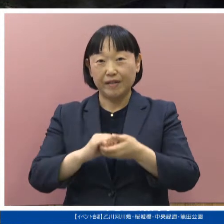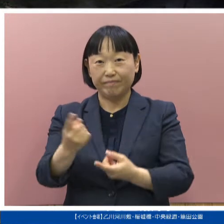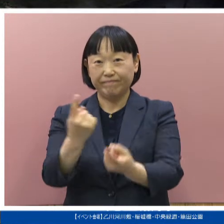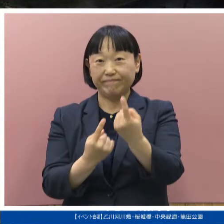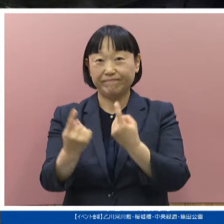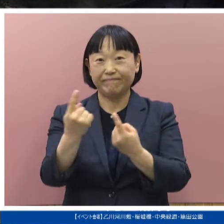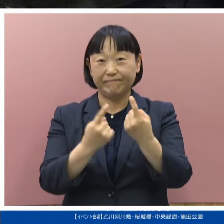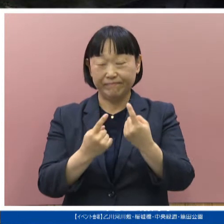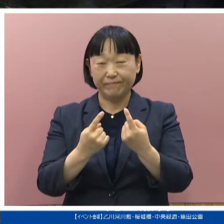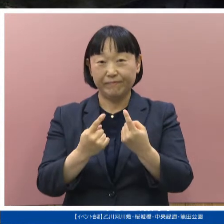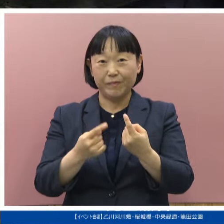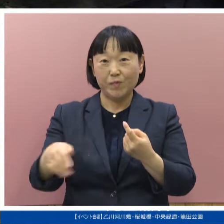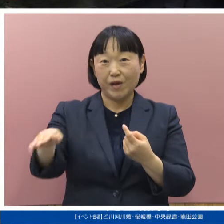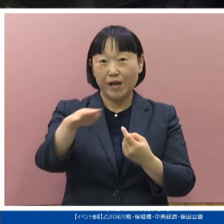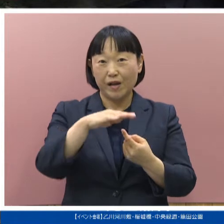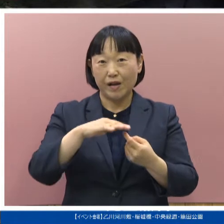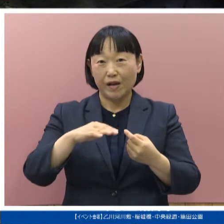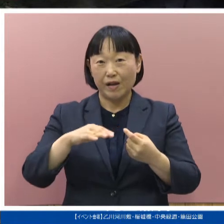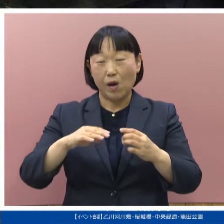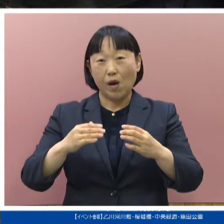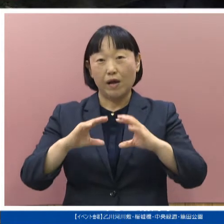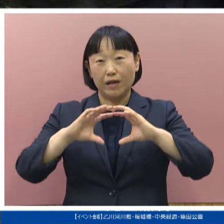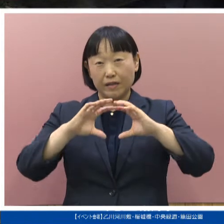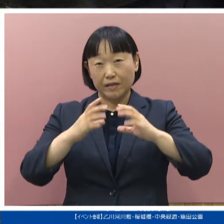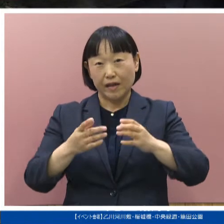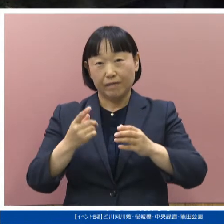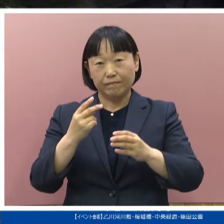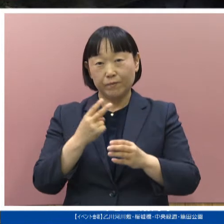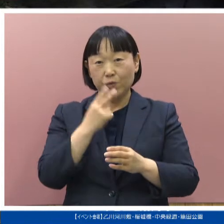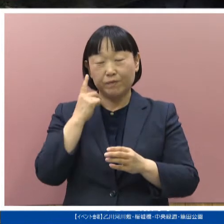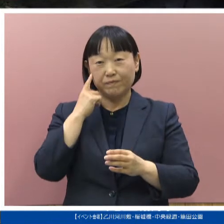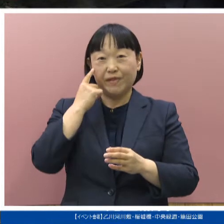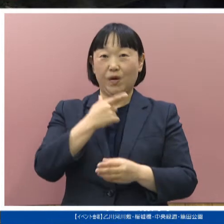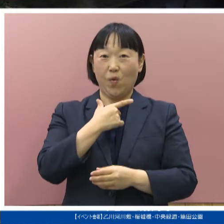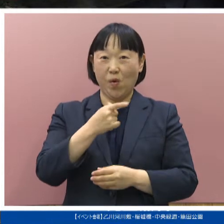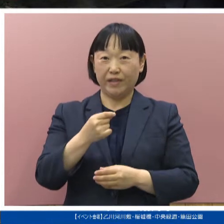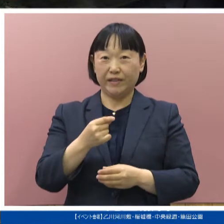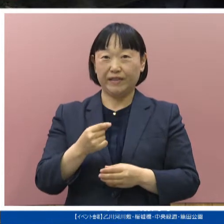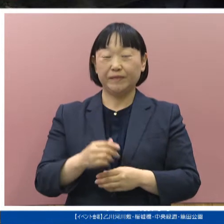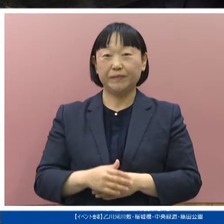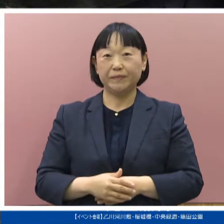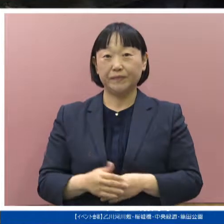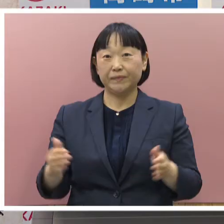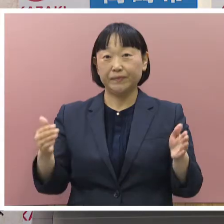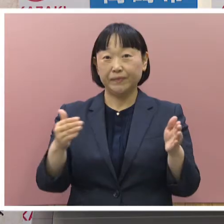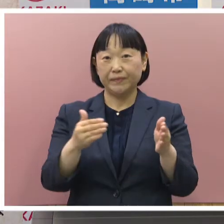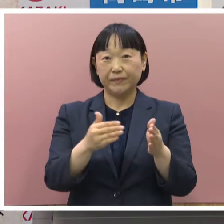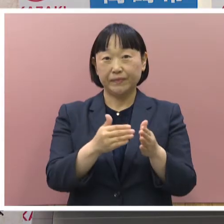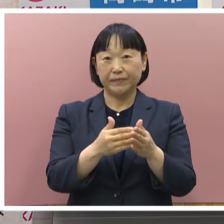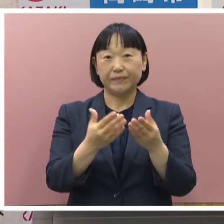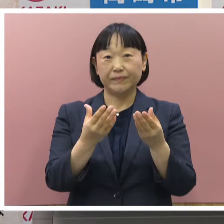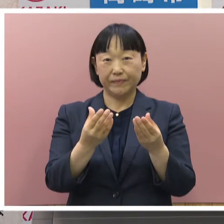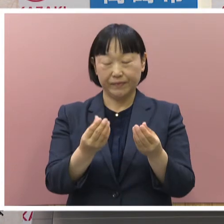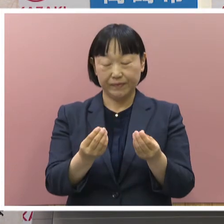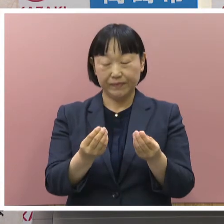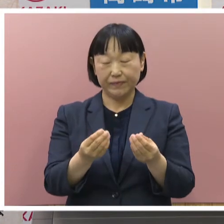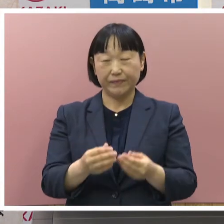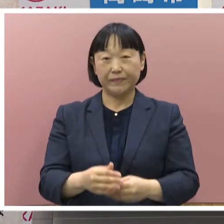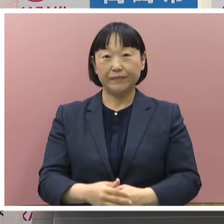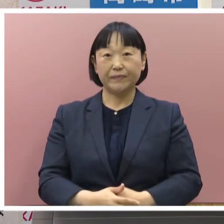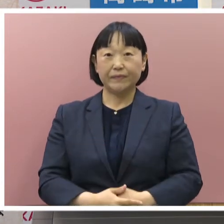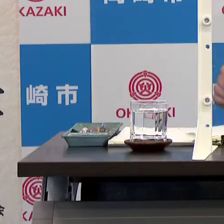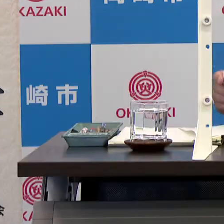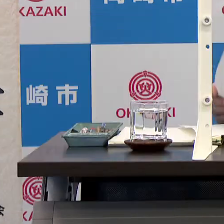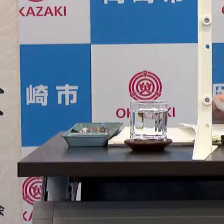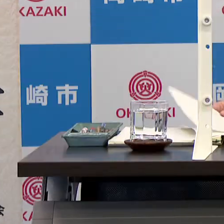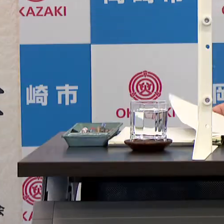場にお越しいただき、岡崎市で世界を感じていただきたいと思います。冒頭私からのご案内は以上でございます。